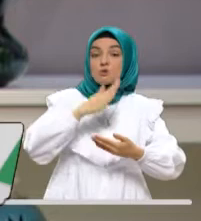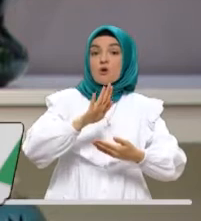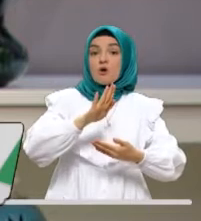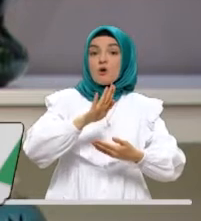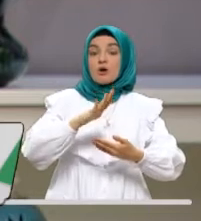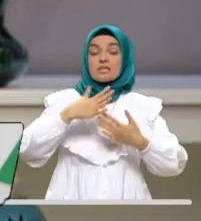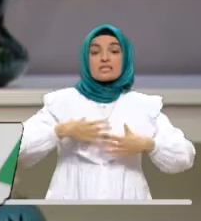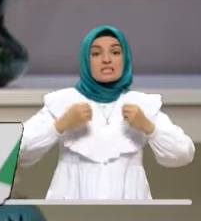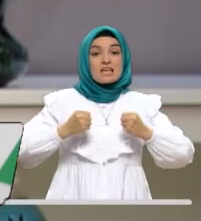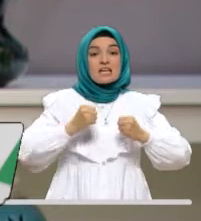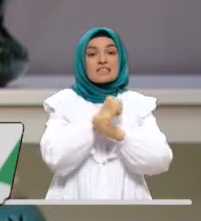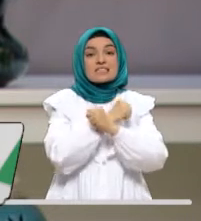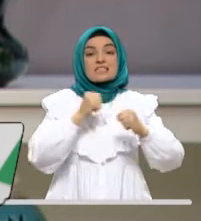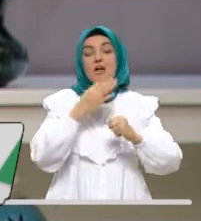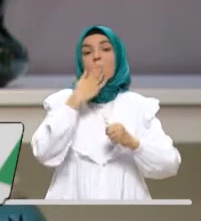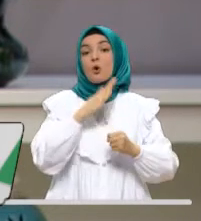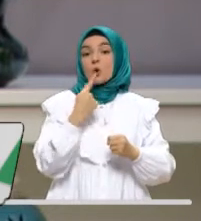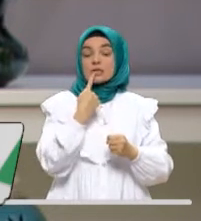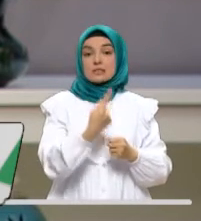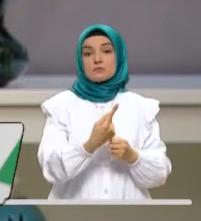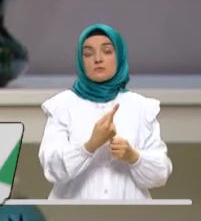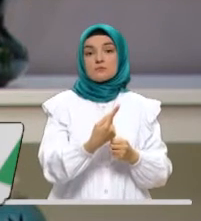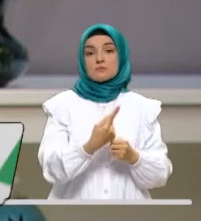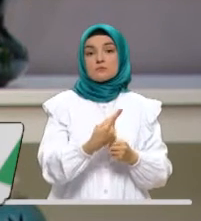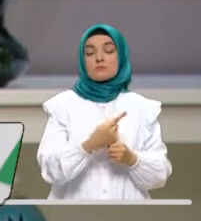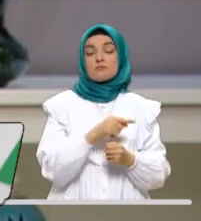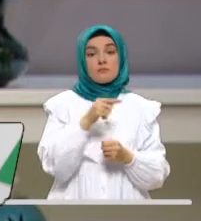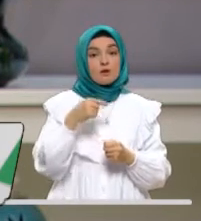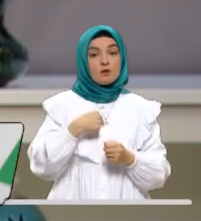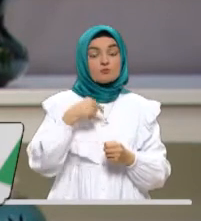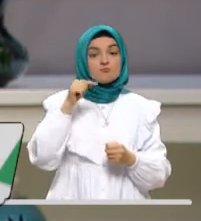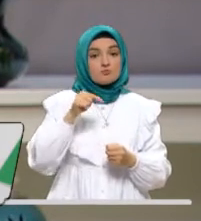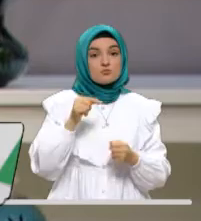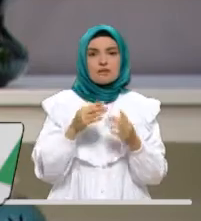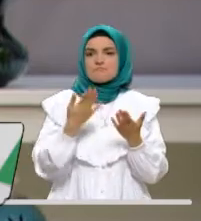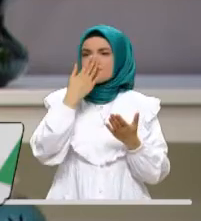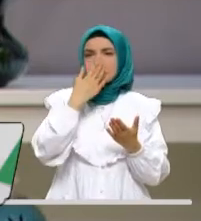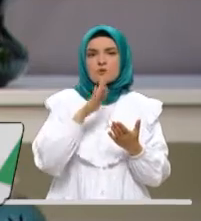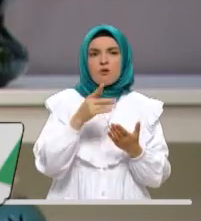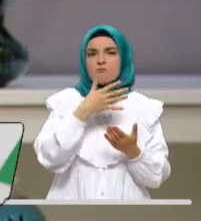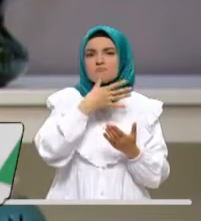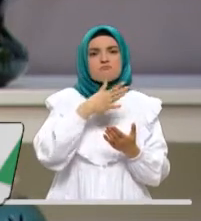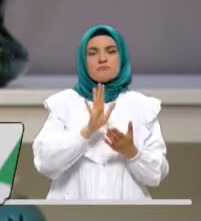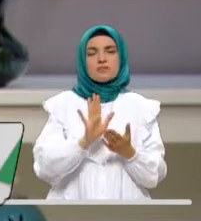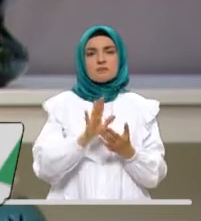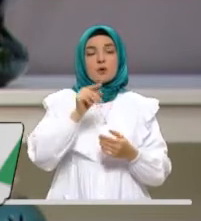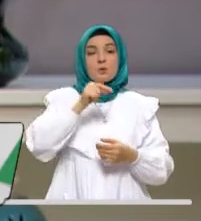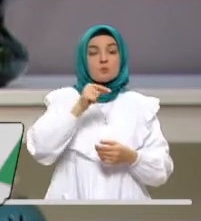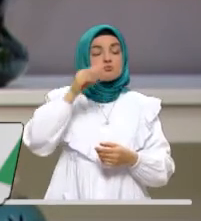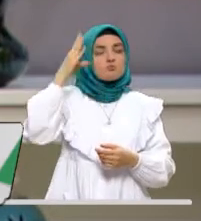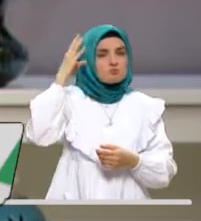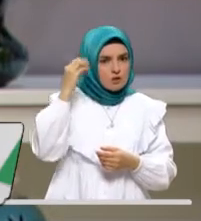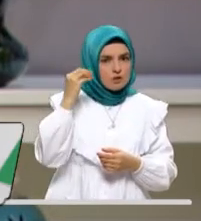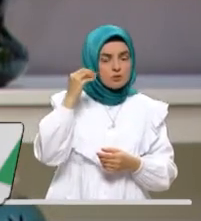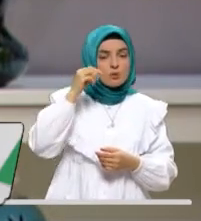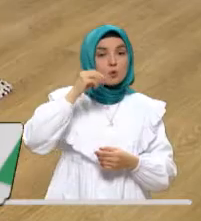sağlığa zararsızdır gibi bir not, hı hı, var. Hı hı. Şimdi biz onu da hani hangi anlamda doğal Bilemedik. Şimdi buradaki bilinçlenme gerçekten